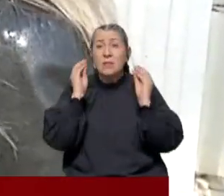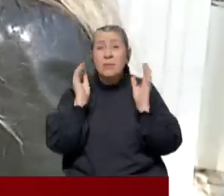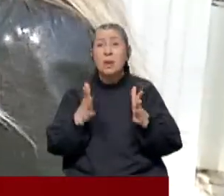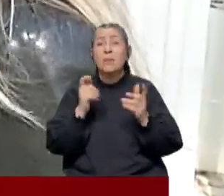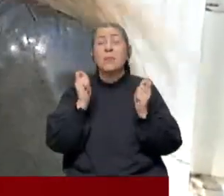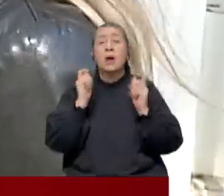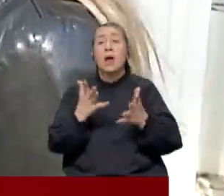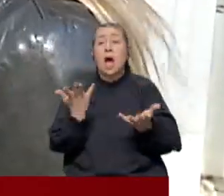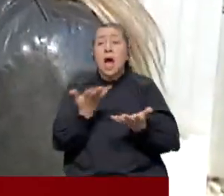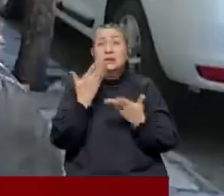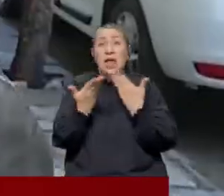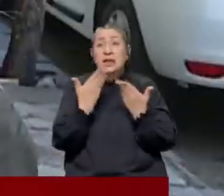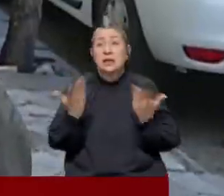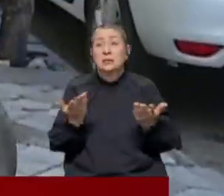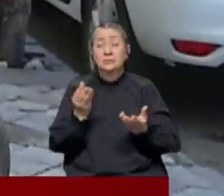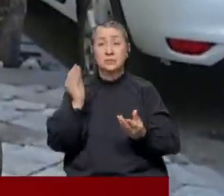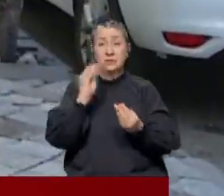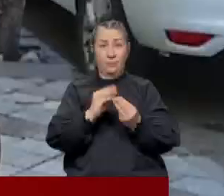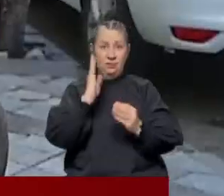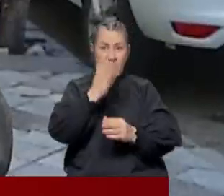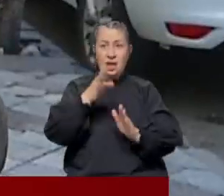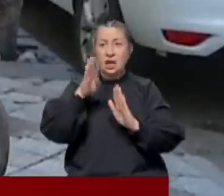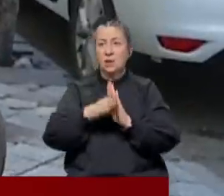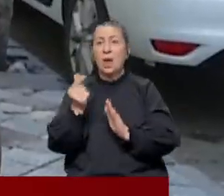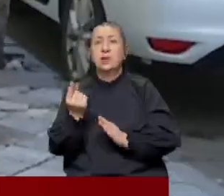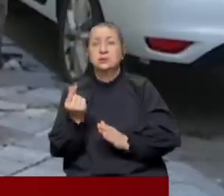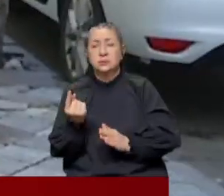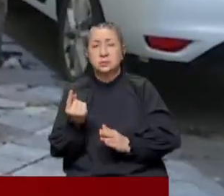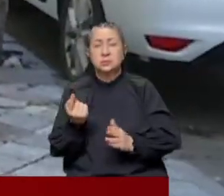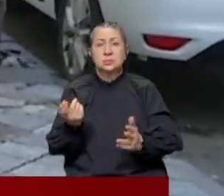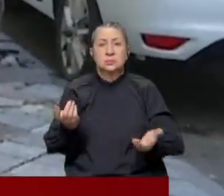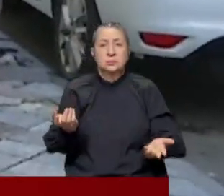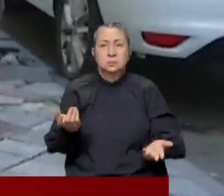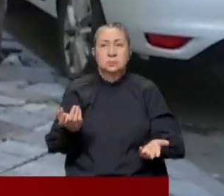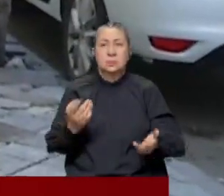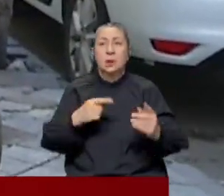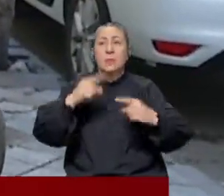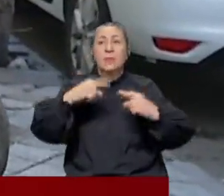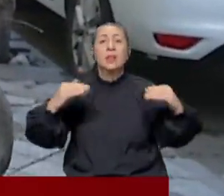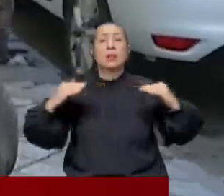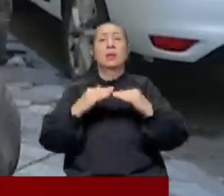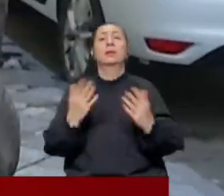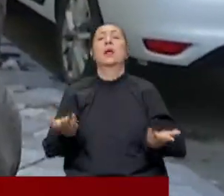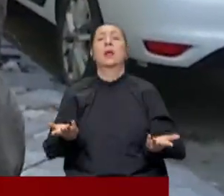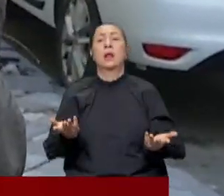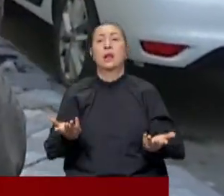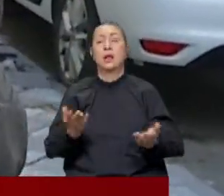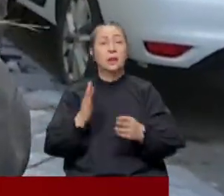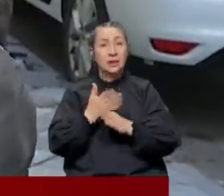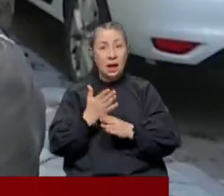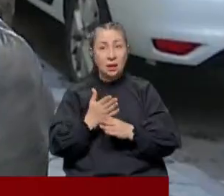Her şeyde ya. Hangini anlatalım? Zam daha fazla, indirim aşağı. Yani hani birbirini karşılamıyor.